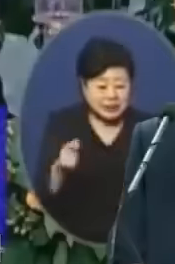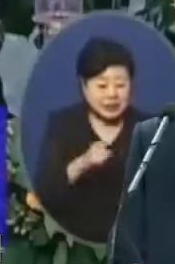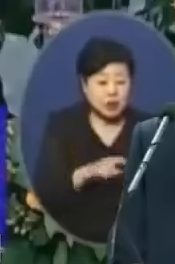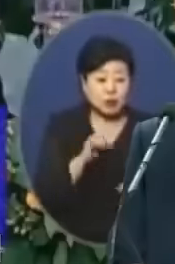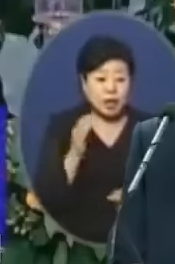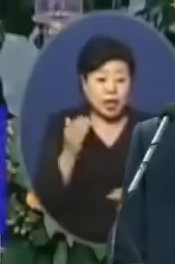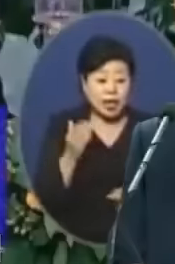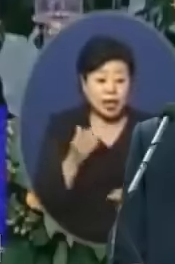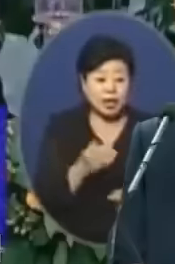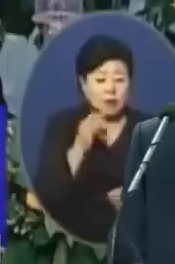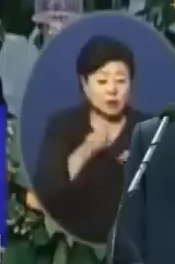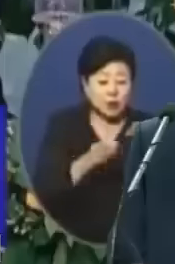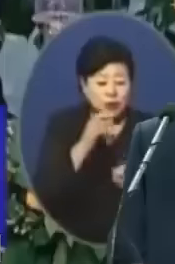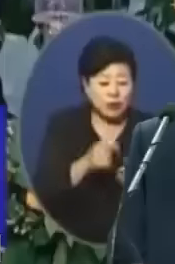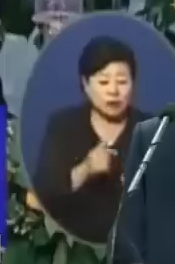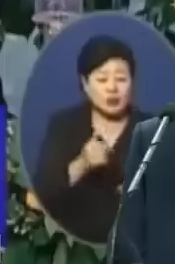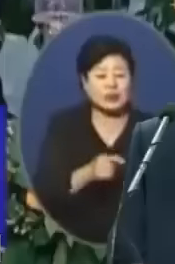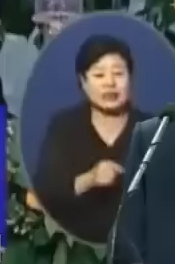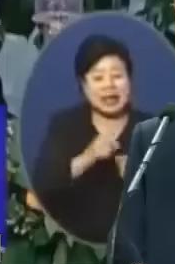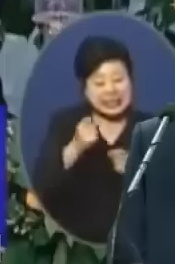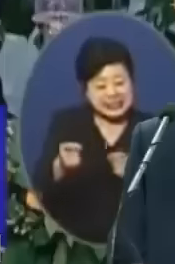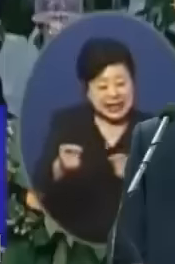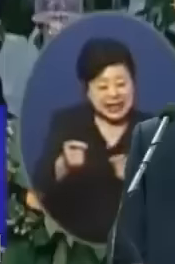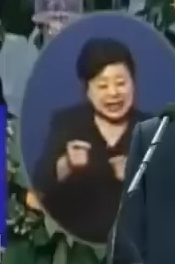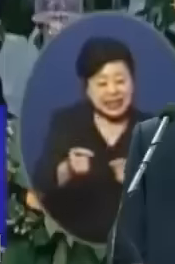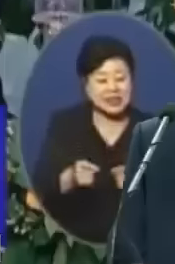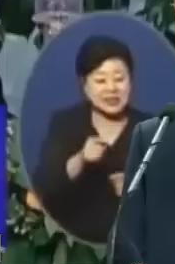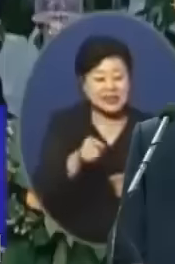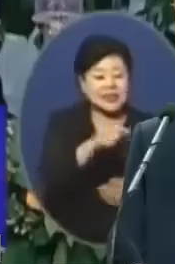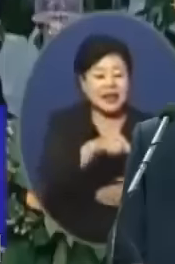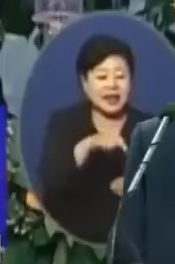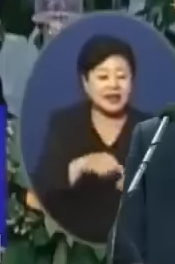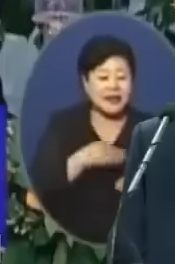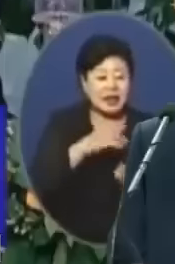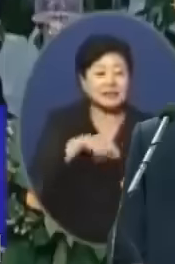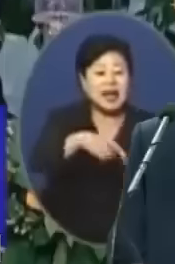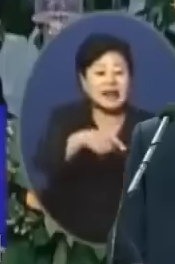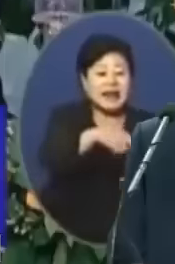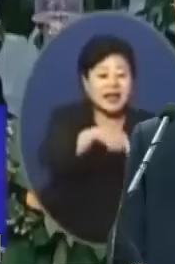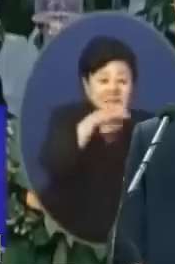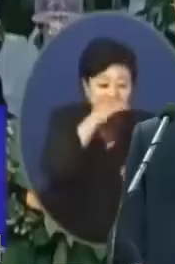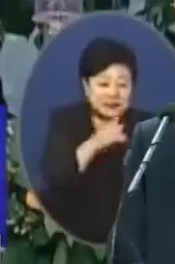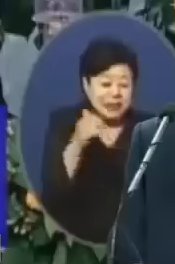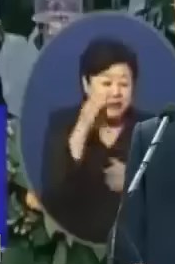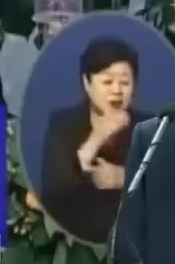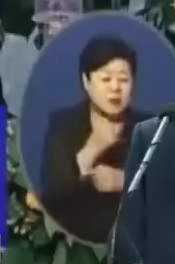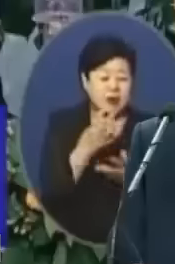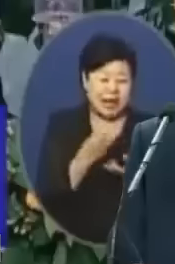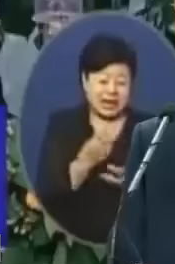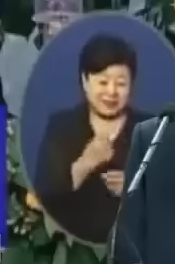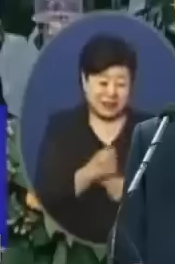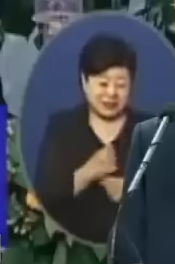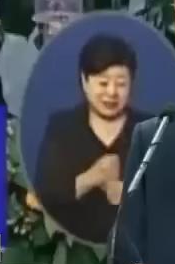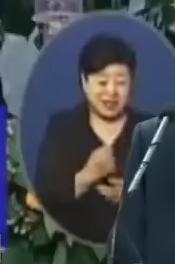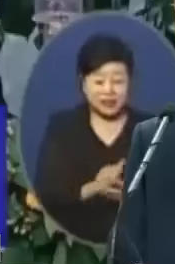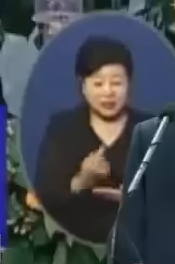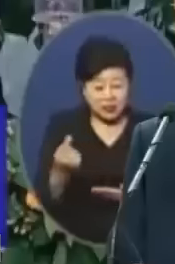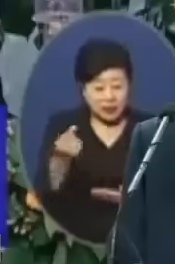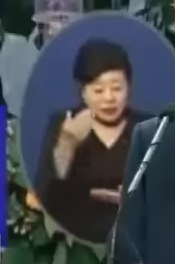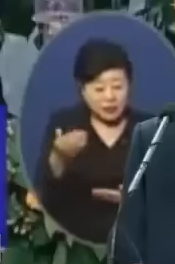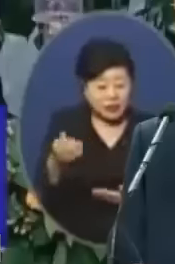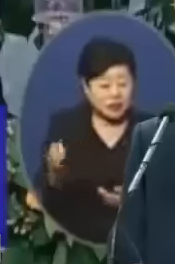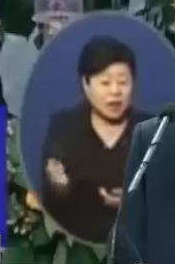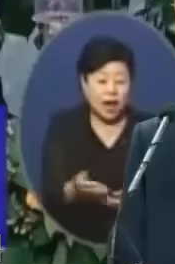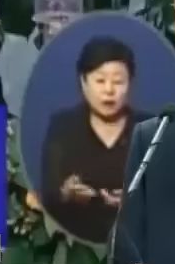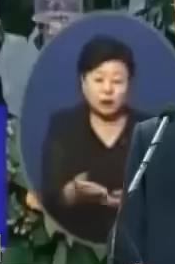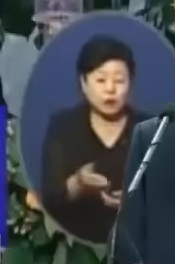그러하리라. 나는 포도나무요 너희는 가지라. 그가 내 안에 내가 그 안에 거하면 사람이 열매를 많이 맺나니 나를 떠나서는 너희가 아무것도